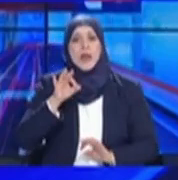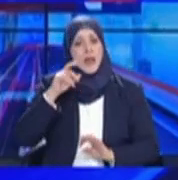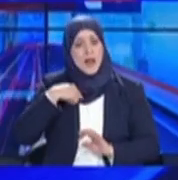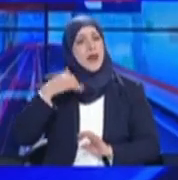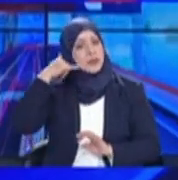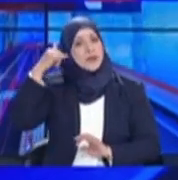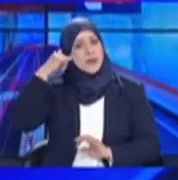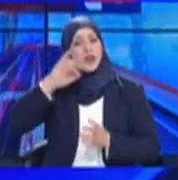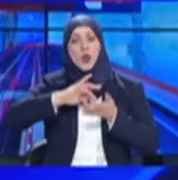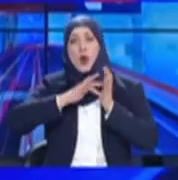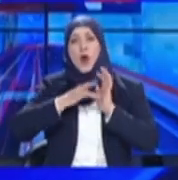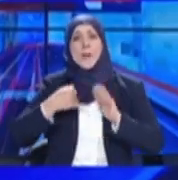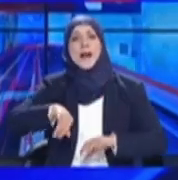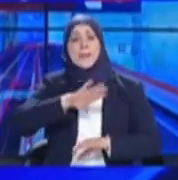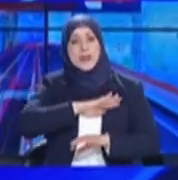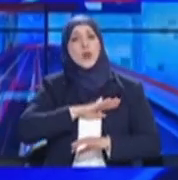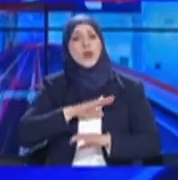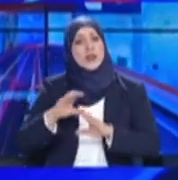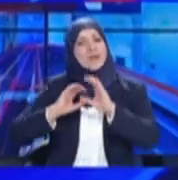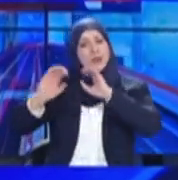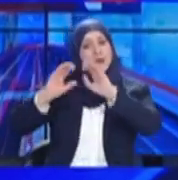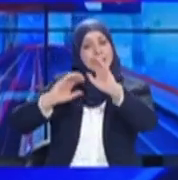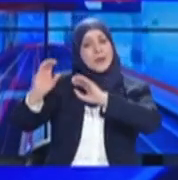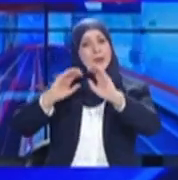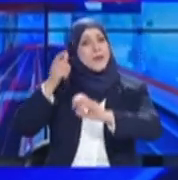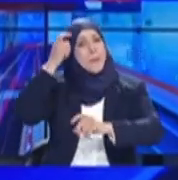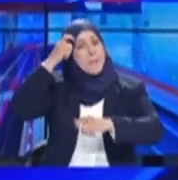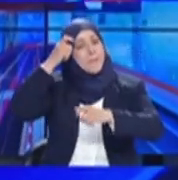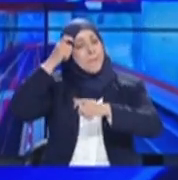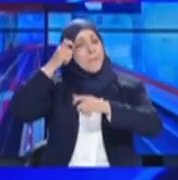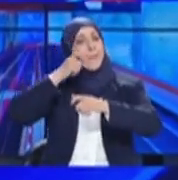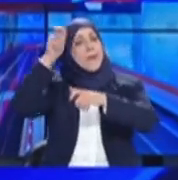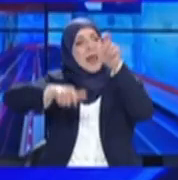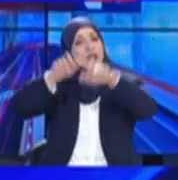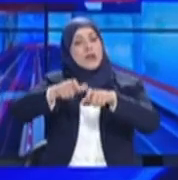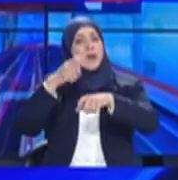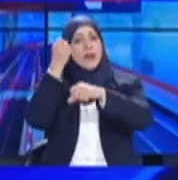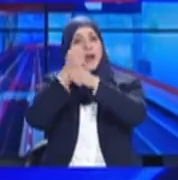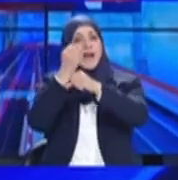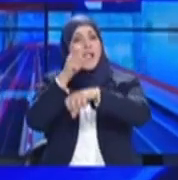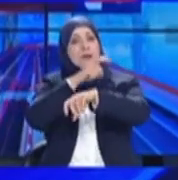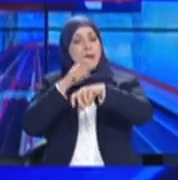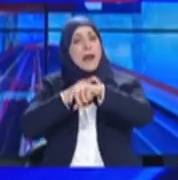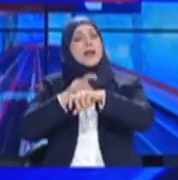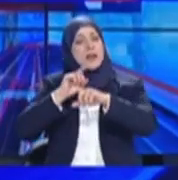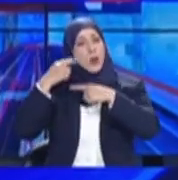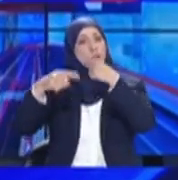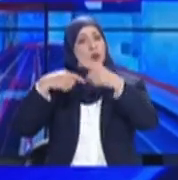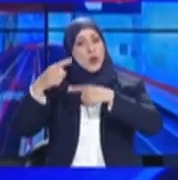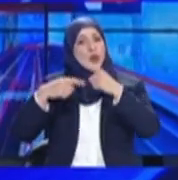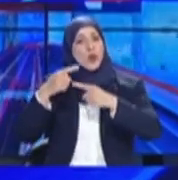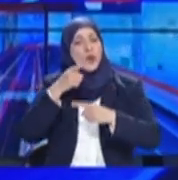النقابيه اللي قاعد تتواصل مع وينافي مختلف ليست الا يخدموا نقدر